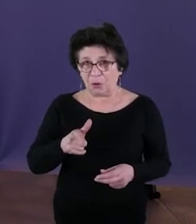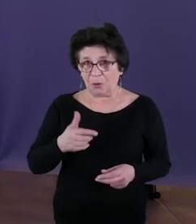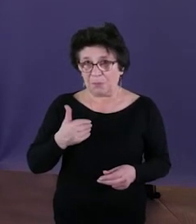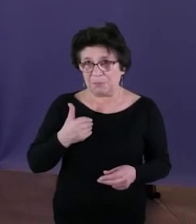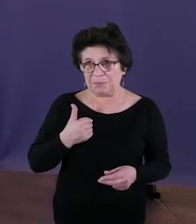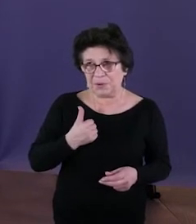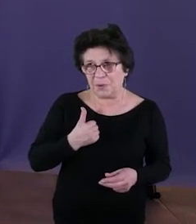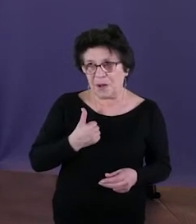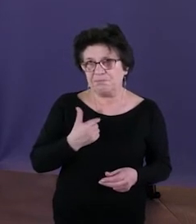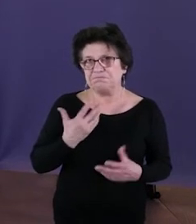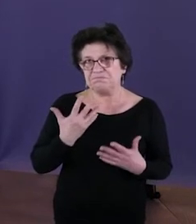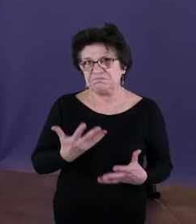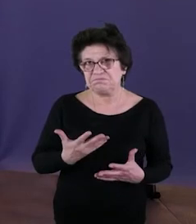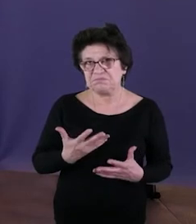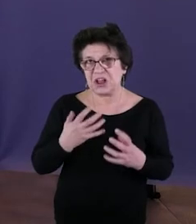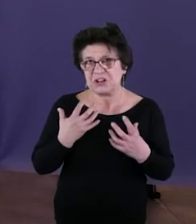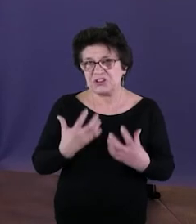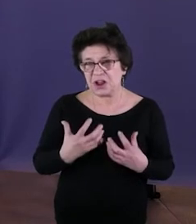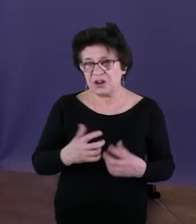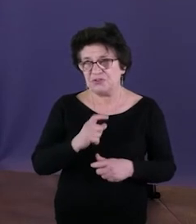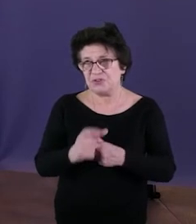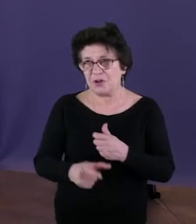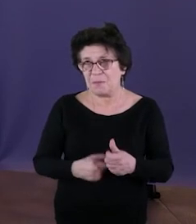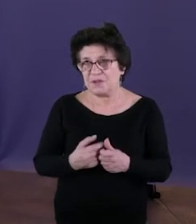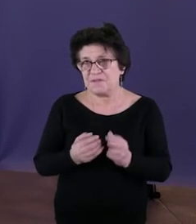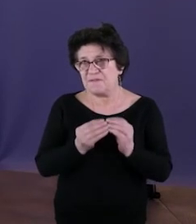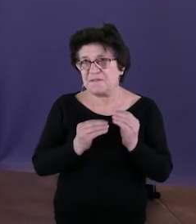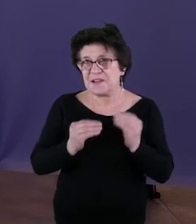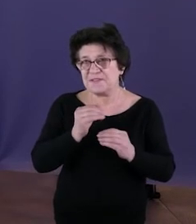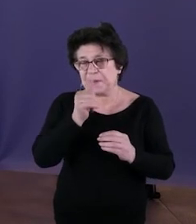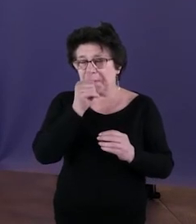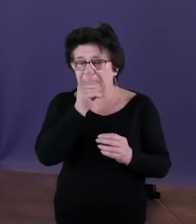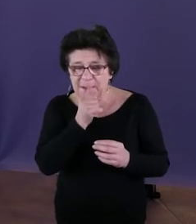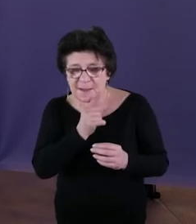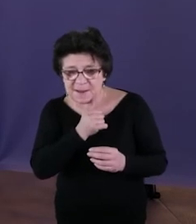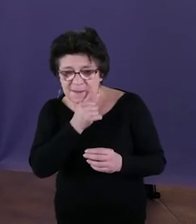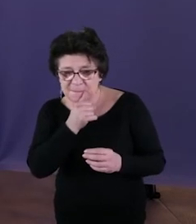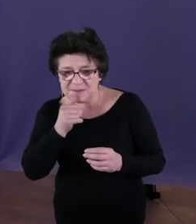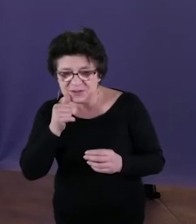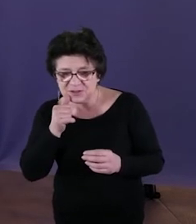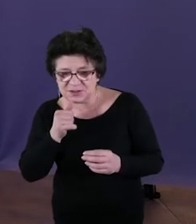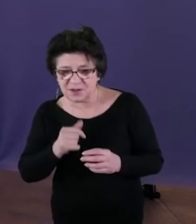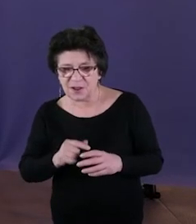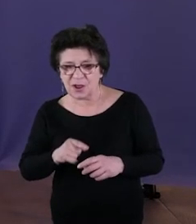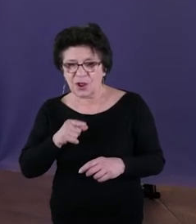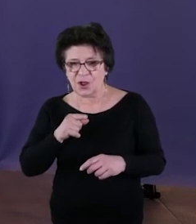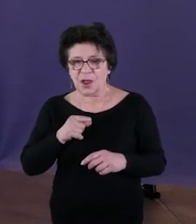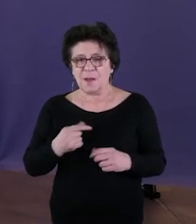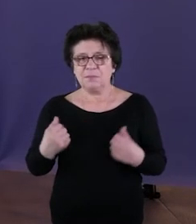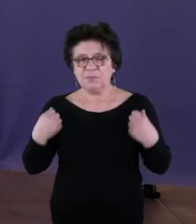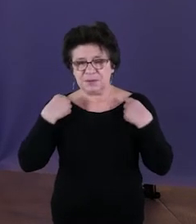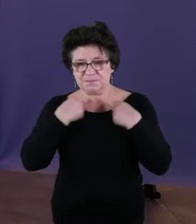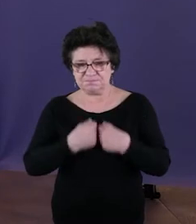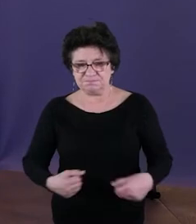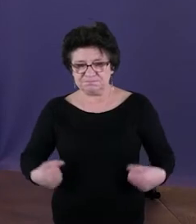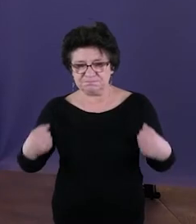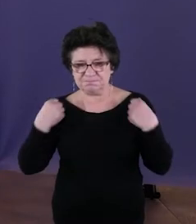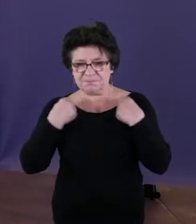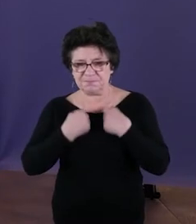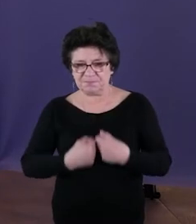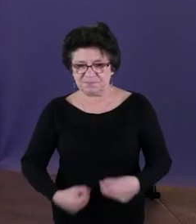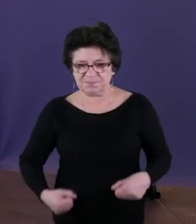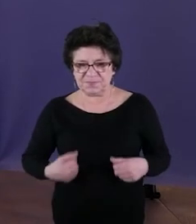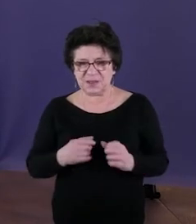temu bractwu i po to by żeby wszyscy byli równi i nie było widać to jest z jakiego stanu to wprowadzano